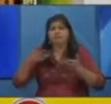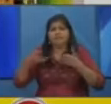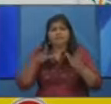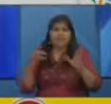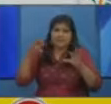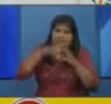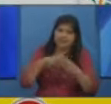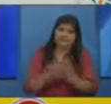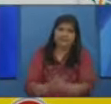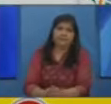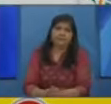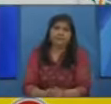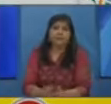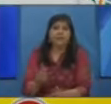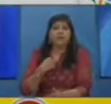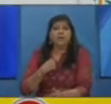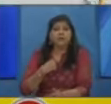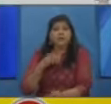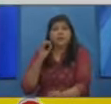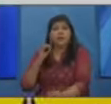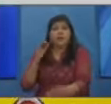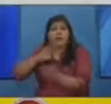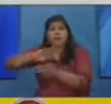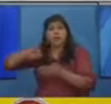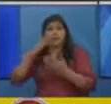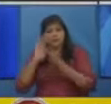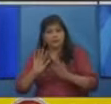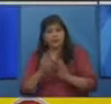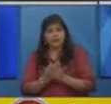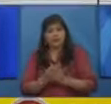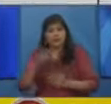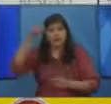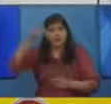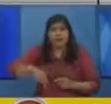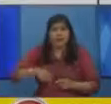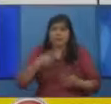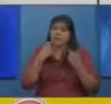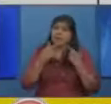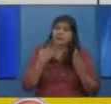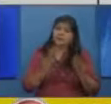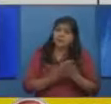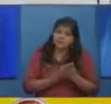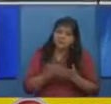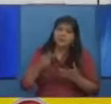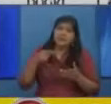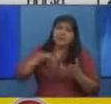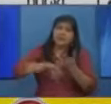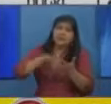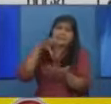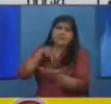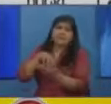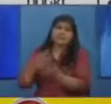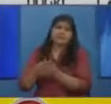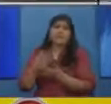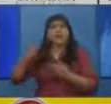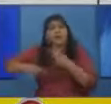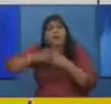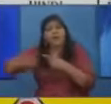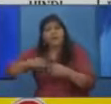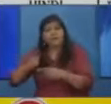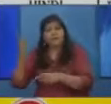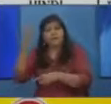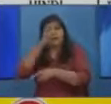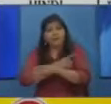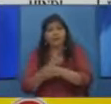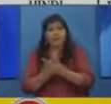देंगे। इसका एक दिलचस्प कॉर्नर है आज का वाक्य। इस सेक्शन में हम हर रोज